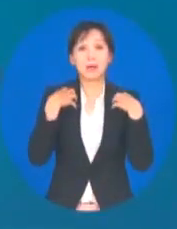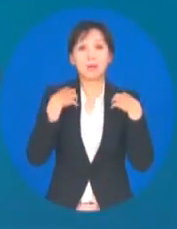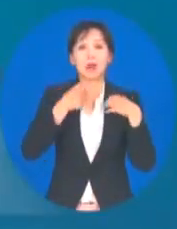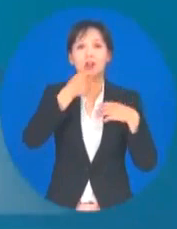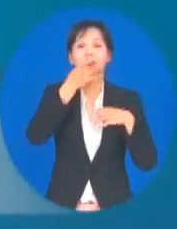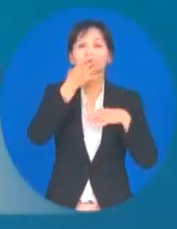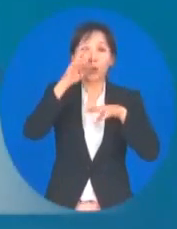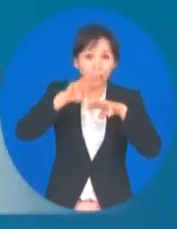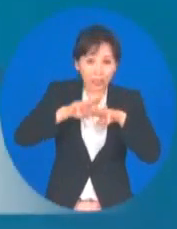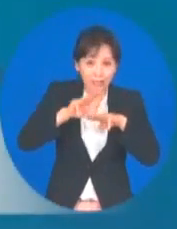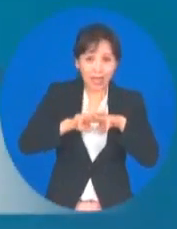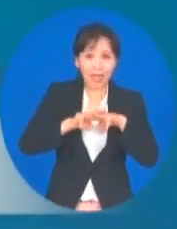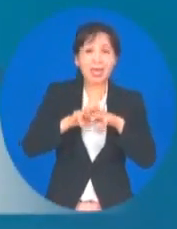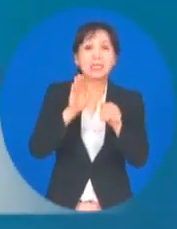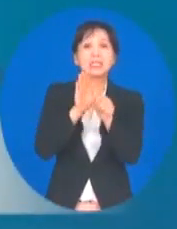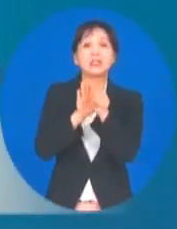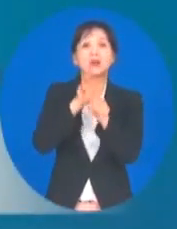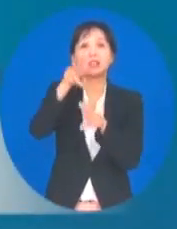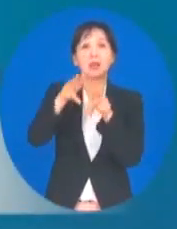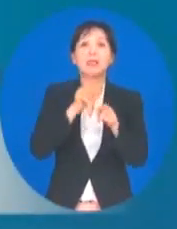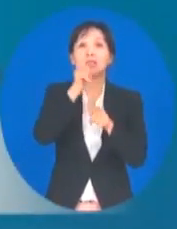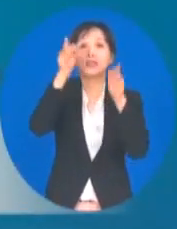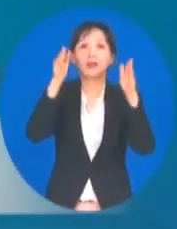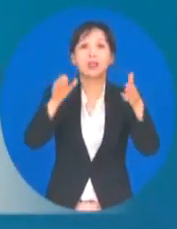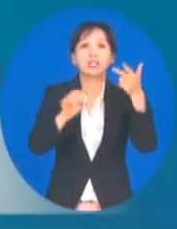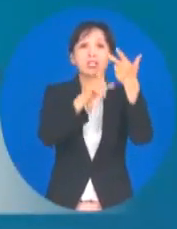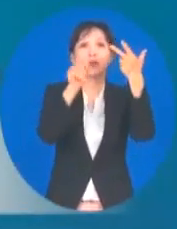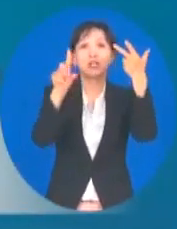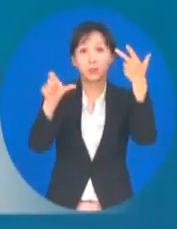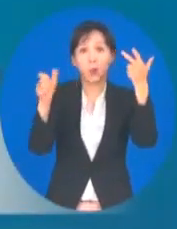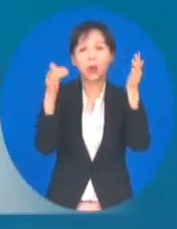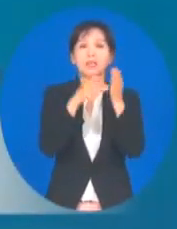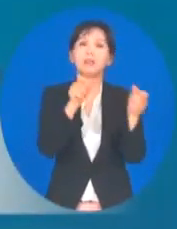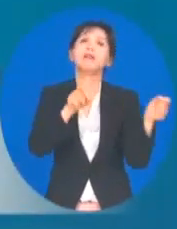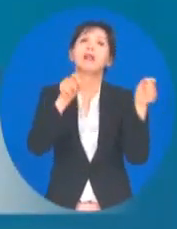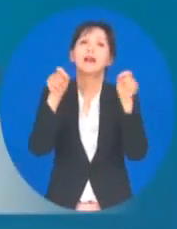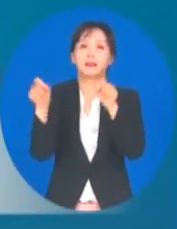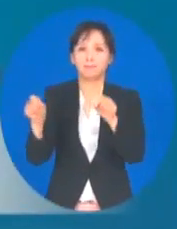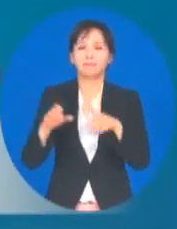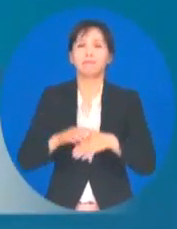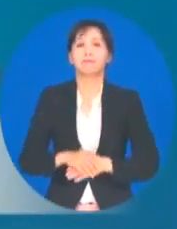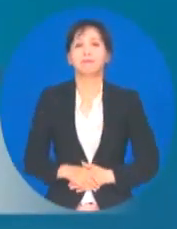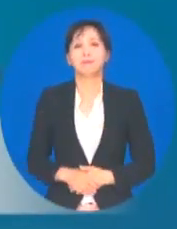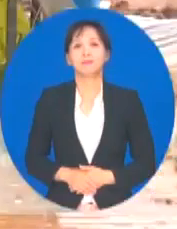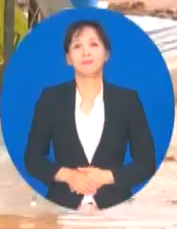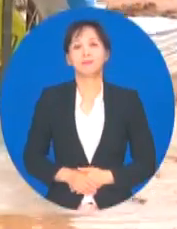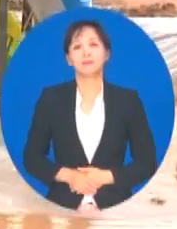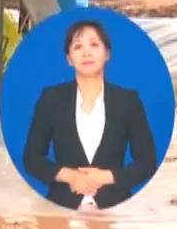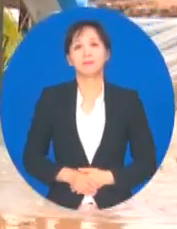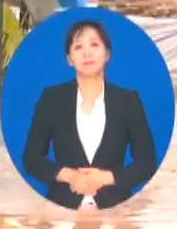제천시가 논 타작물 재배 지원 사업의 신청 기한을 7월 15일까지 연장합니다.